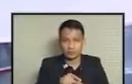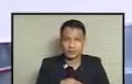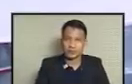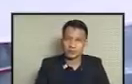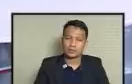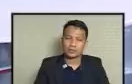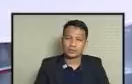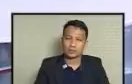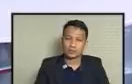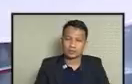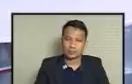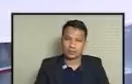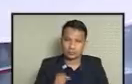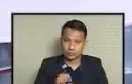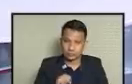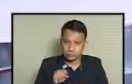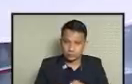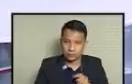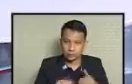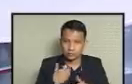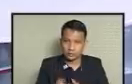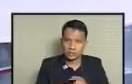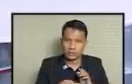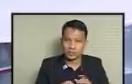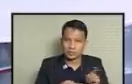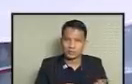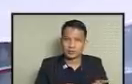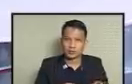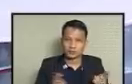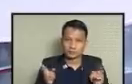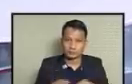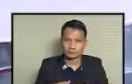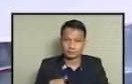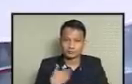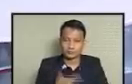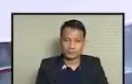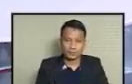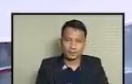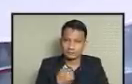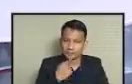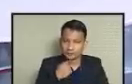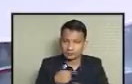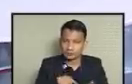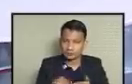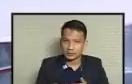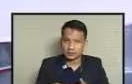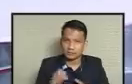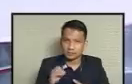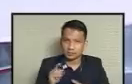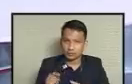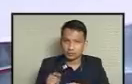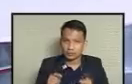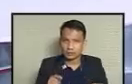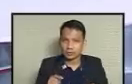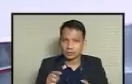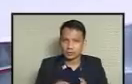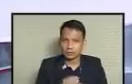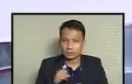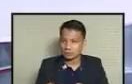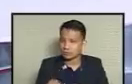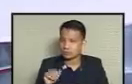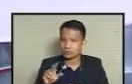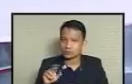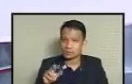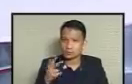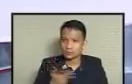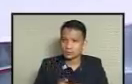sir. Tapos, ito pong mga short nila sa hindi pagbigyan ng inyong OT at saka yung 13 month